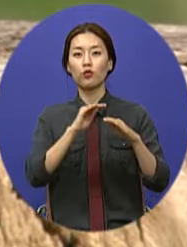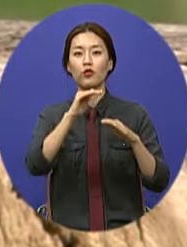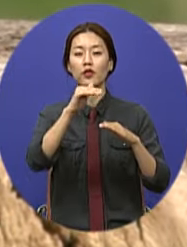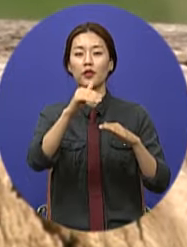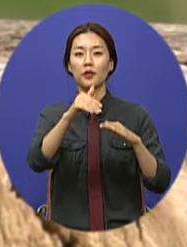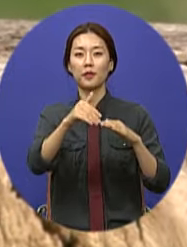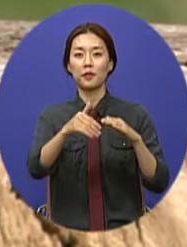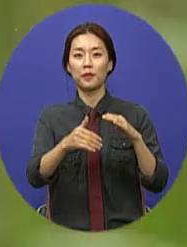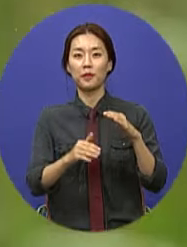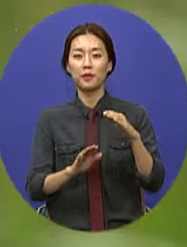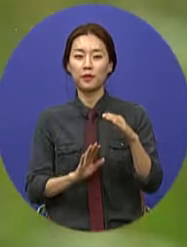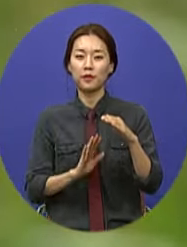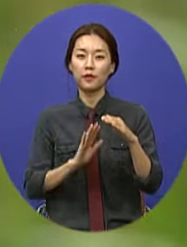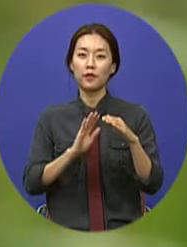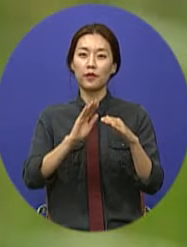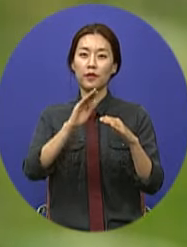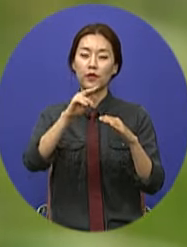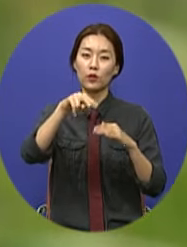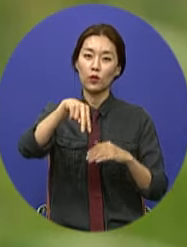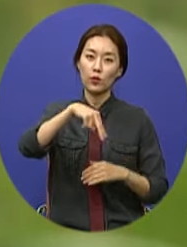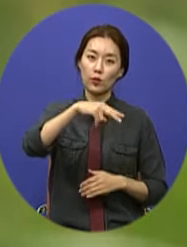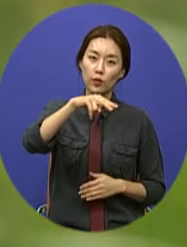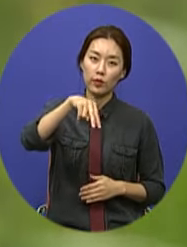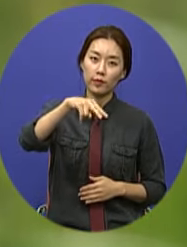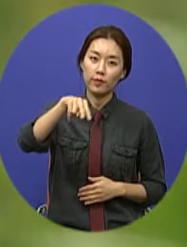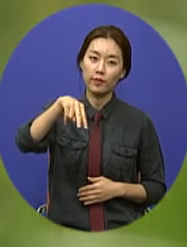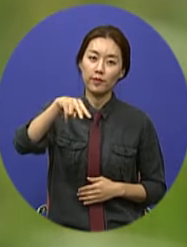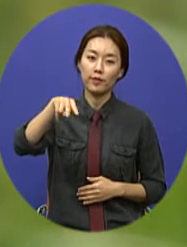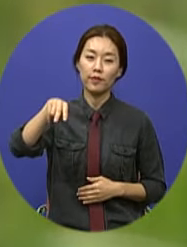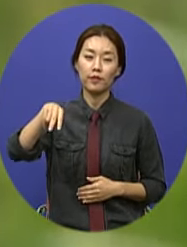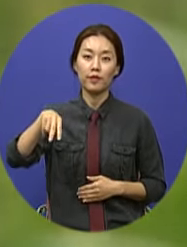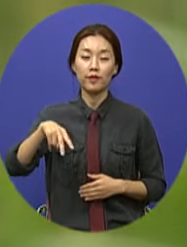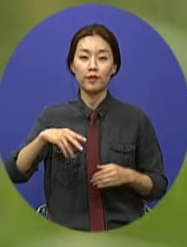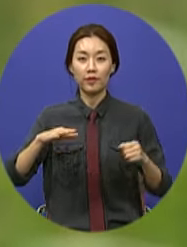멱구비 돌고 보라